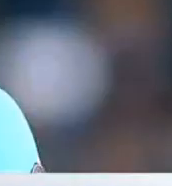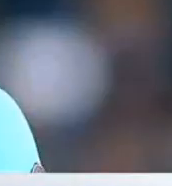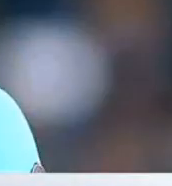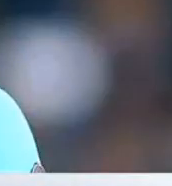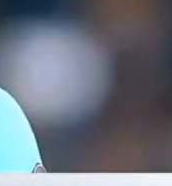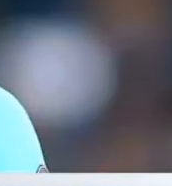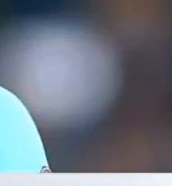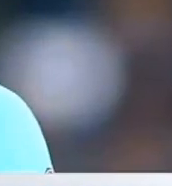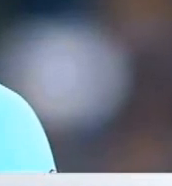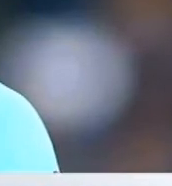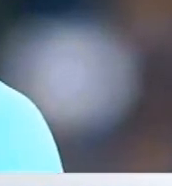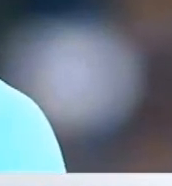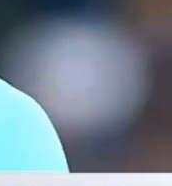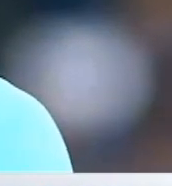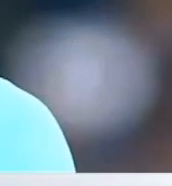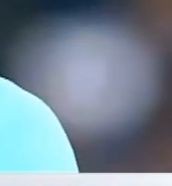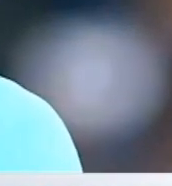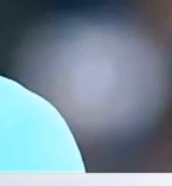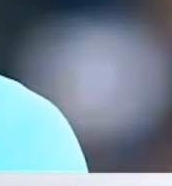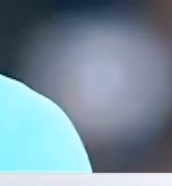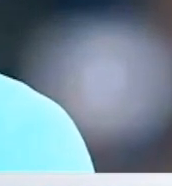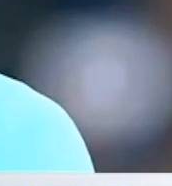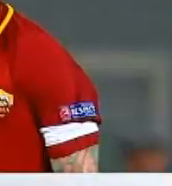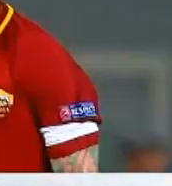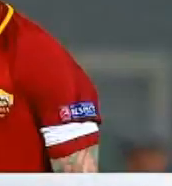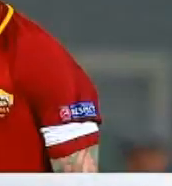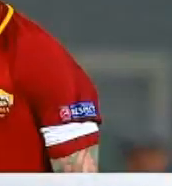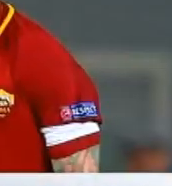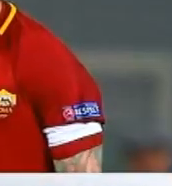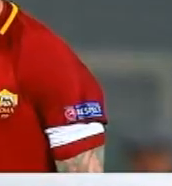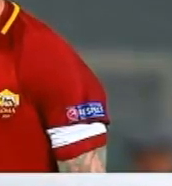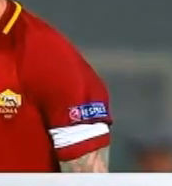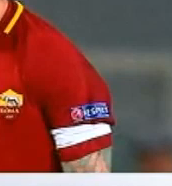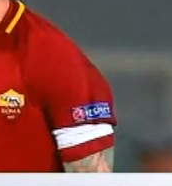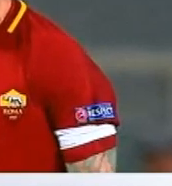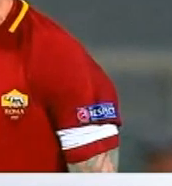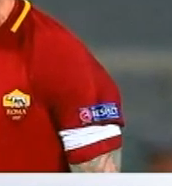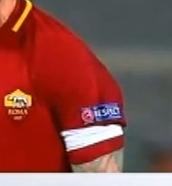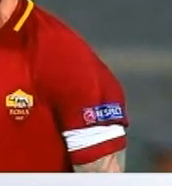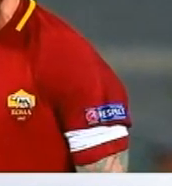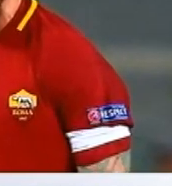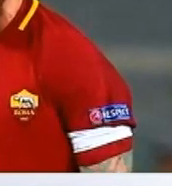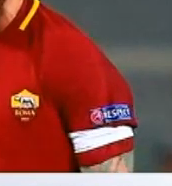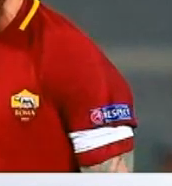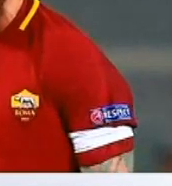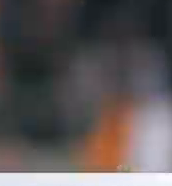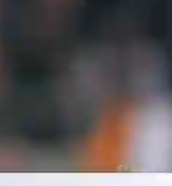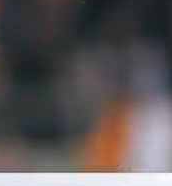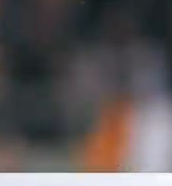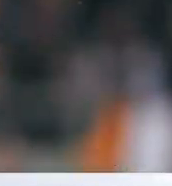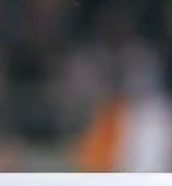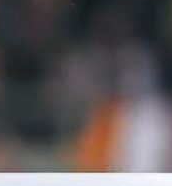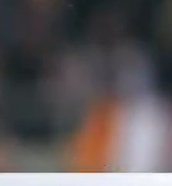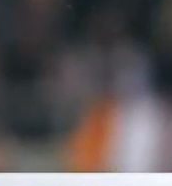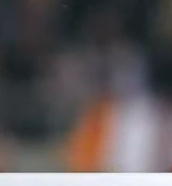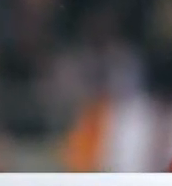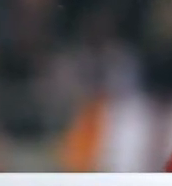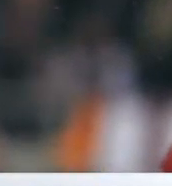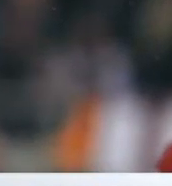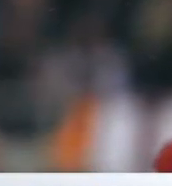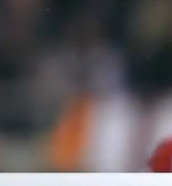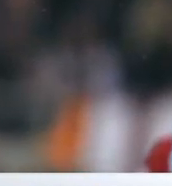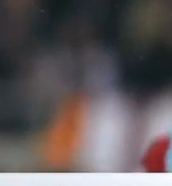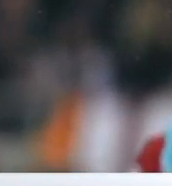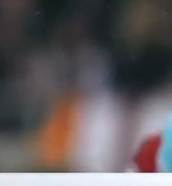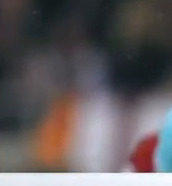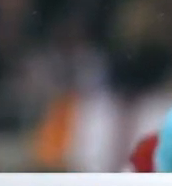забил Даниэле де Росси, автор 3-го гола Костас Маналас. Так, игроки Ромы продолжат борьбу за желанный кубок,